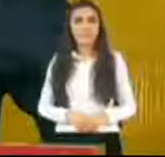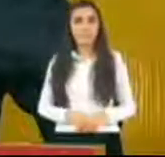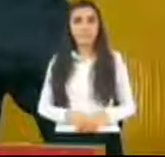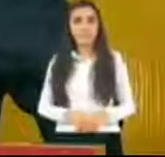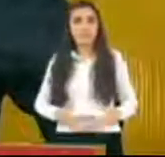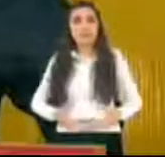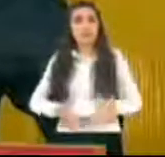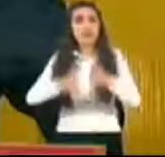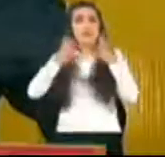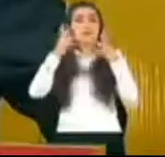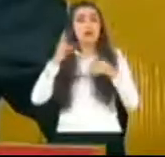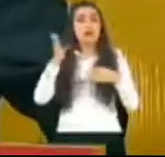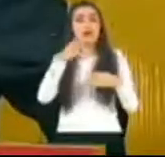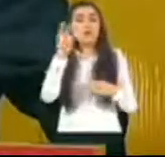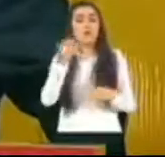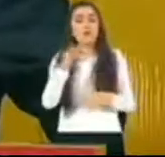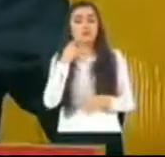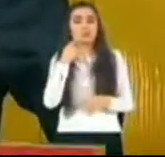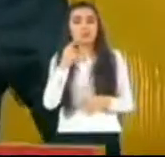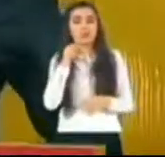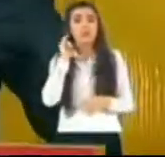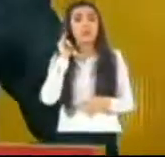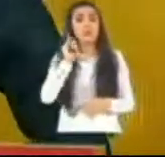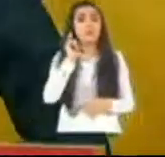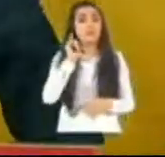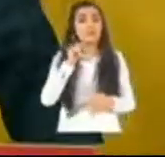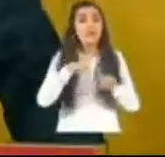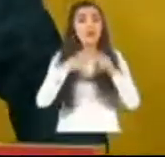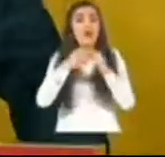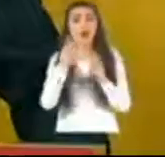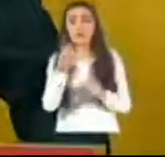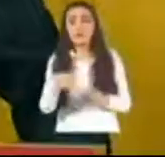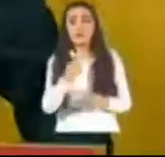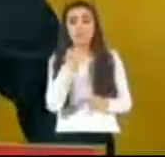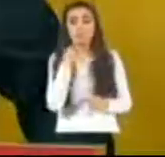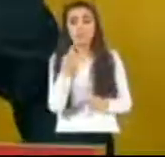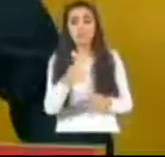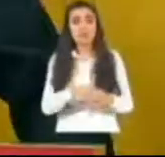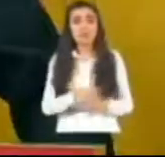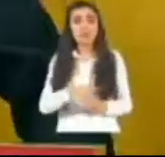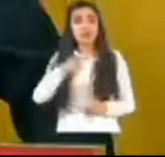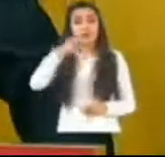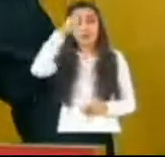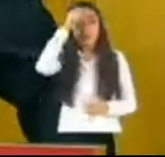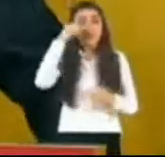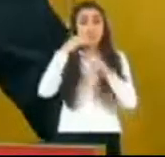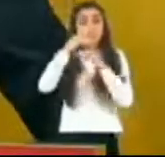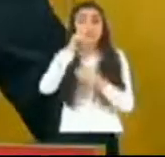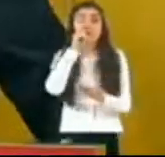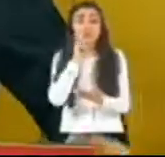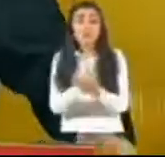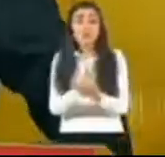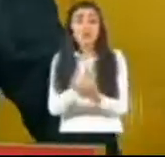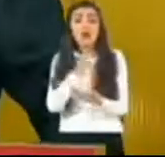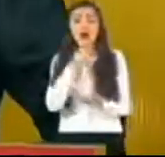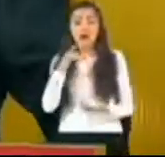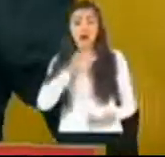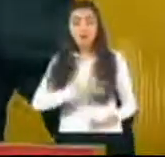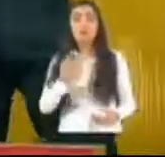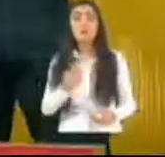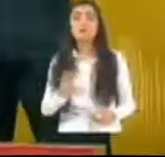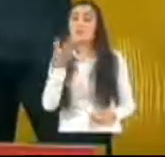Kavaktan ar olmaz, kötülerde ar olmaz. Türk milletinin kesinlikle affı